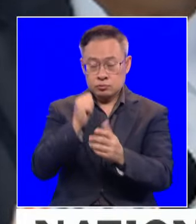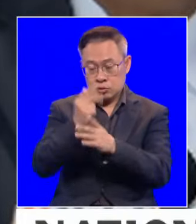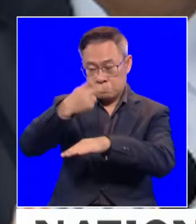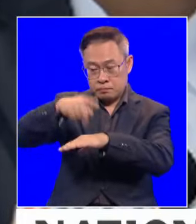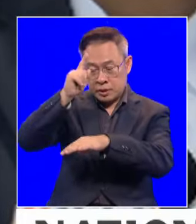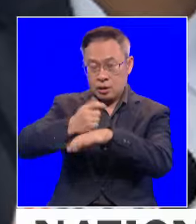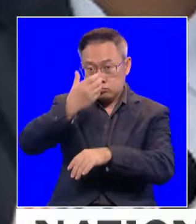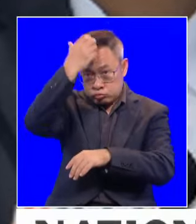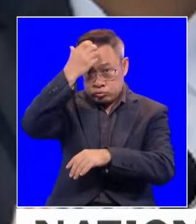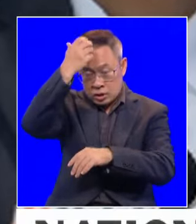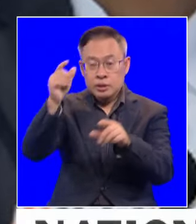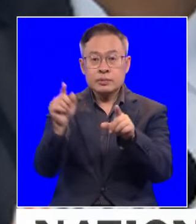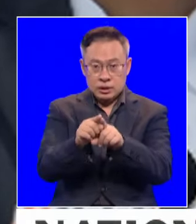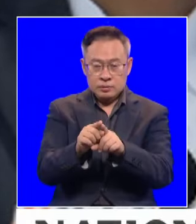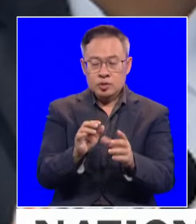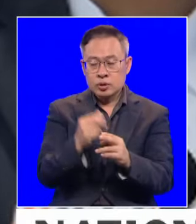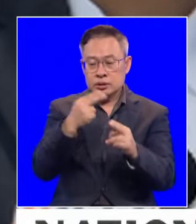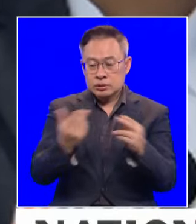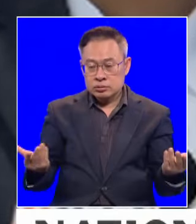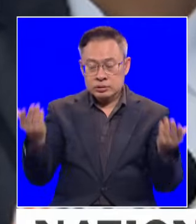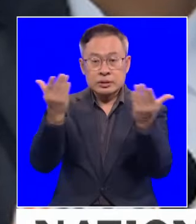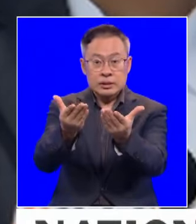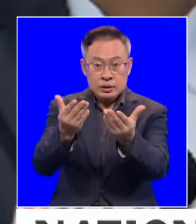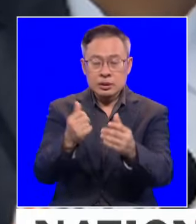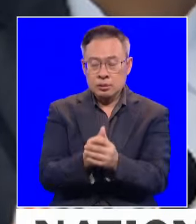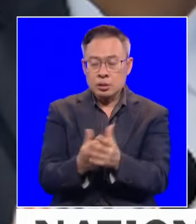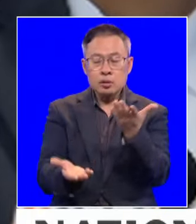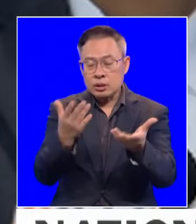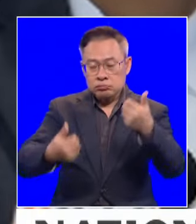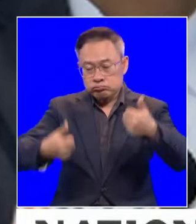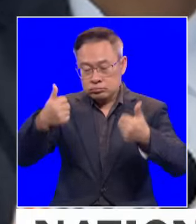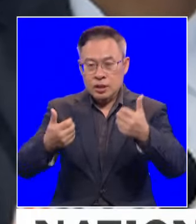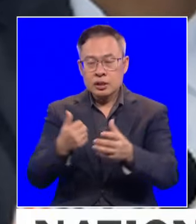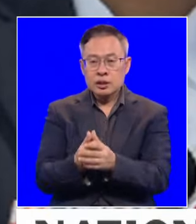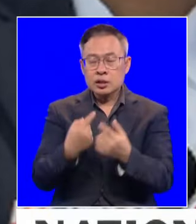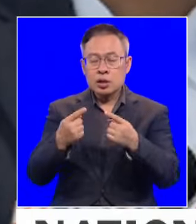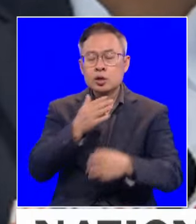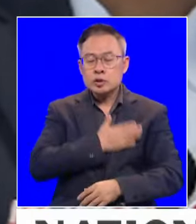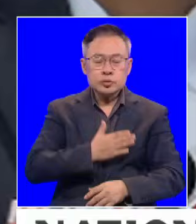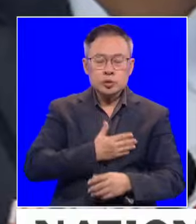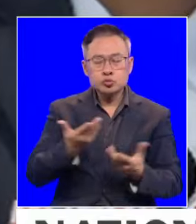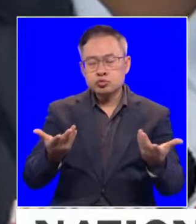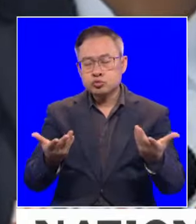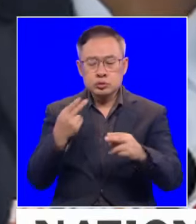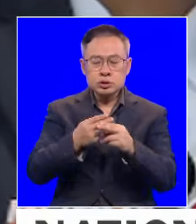อชื่อต้องฟังความเห็นจากทุกฝ่ายหากเร่งบรรจุอาจจะไม่เหมาะสมไปฟังเสียงกันค่ะ